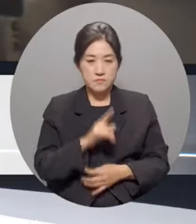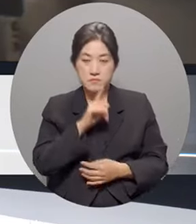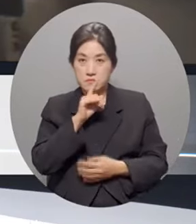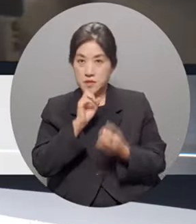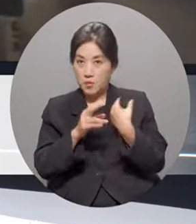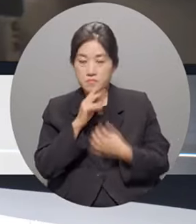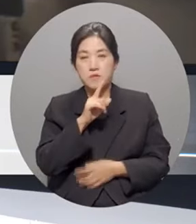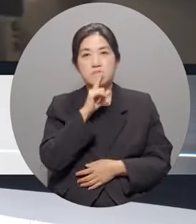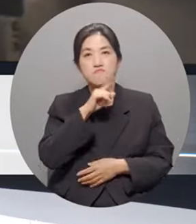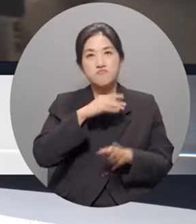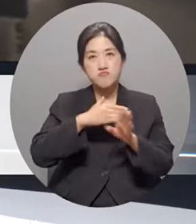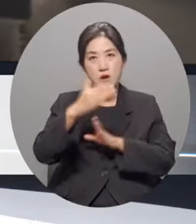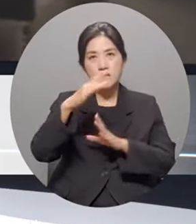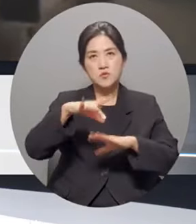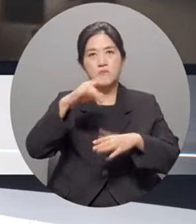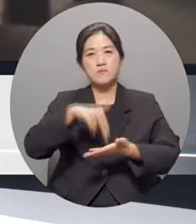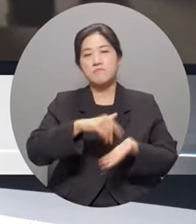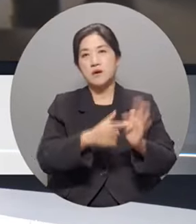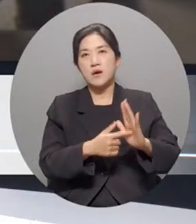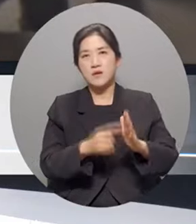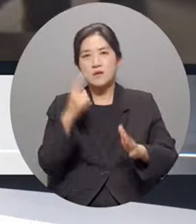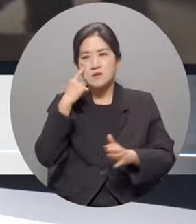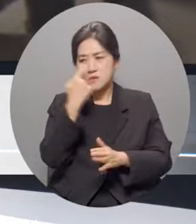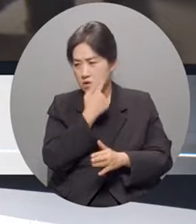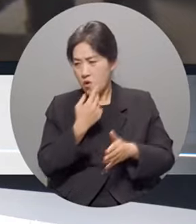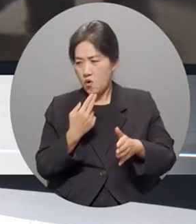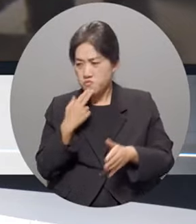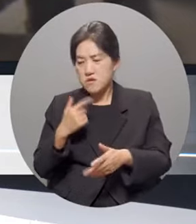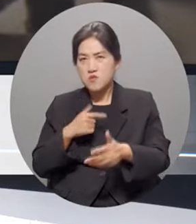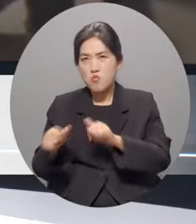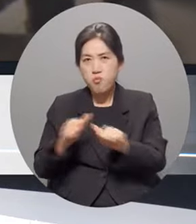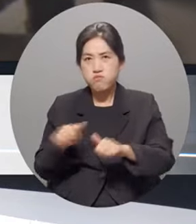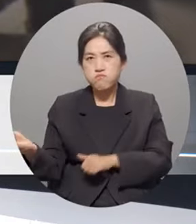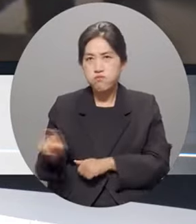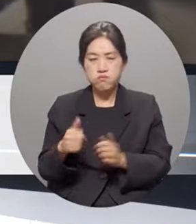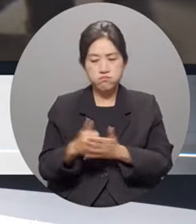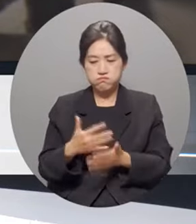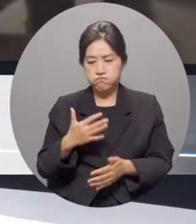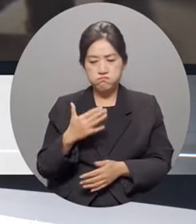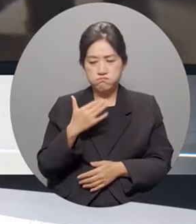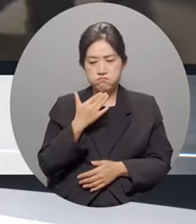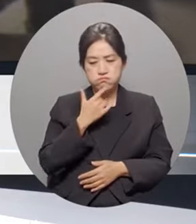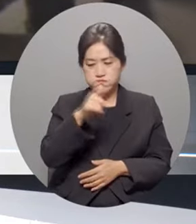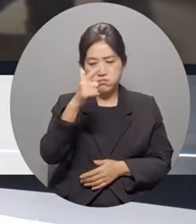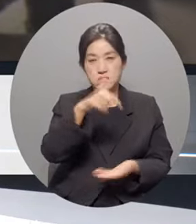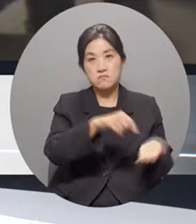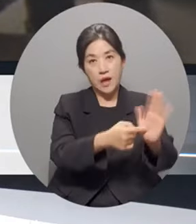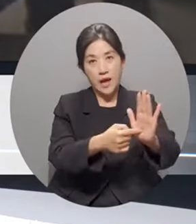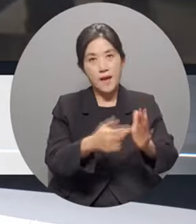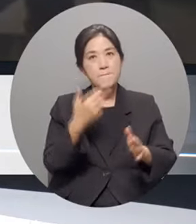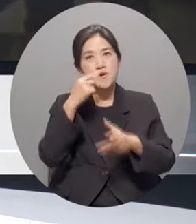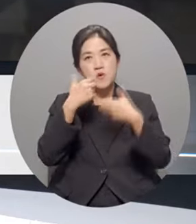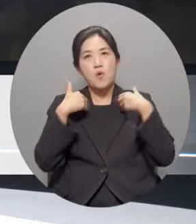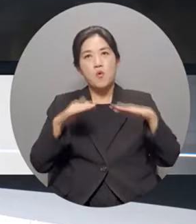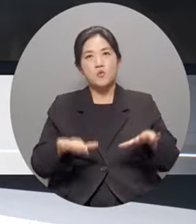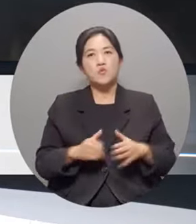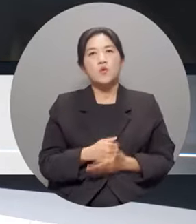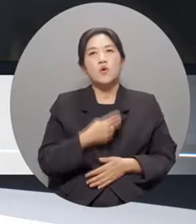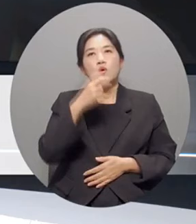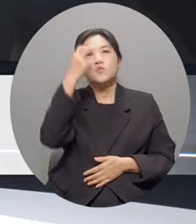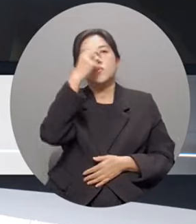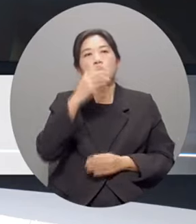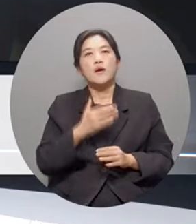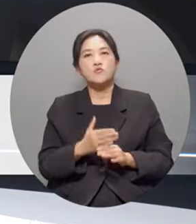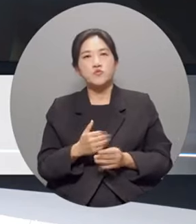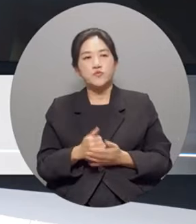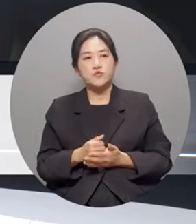입장을 밝혔습니다 근거없는 소문이라 병서를 일축한 건데요 미국 정부는 오늘도 조사 중이라며